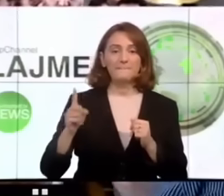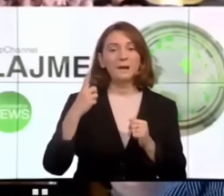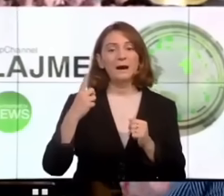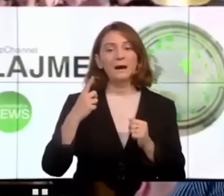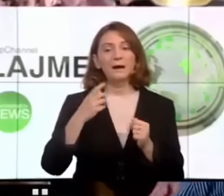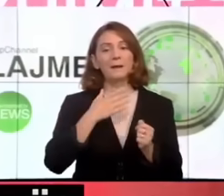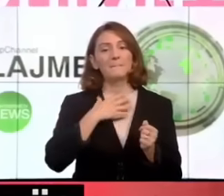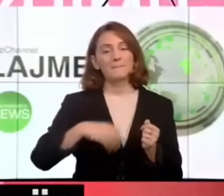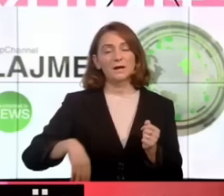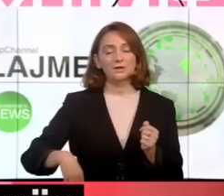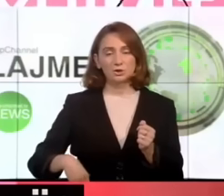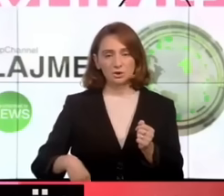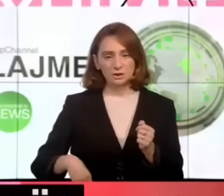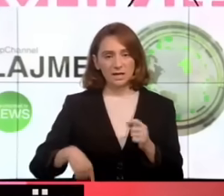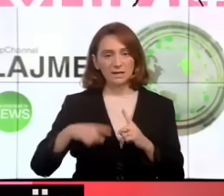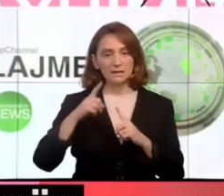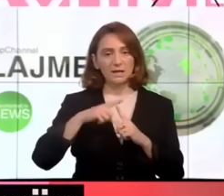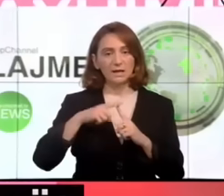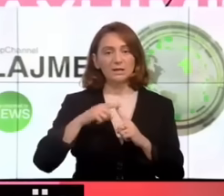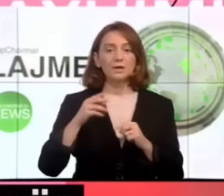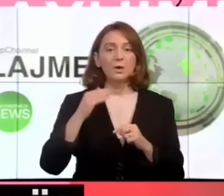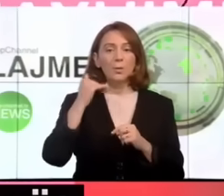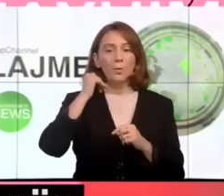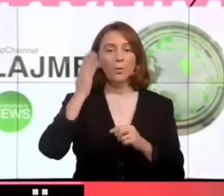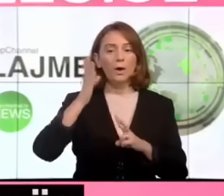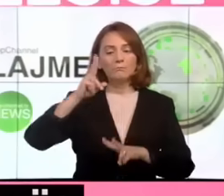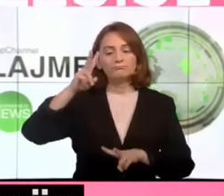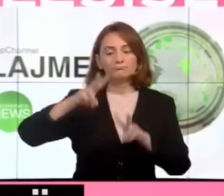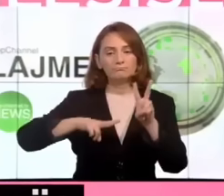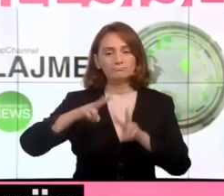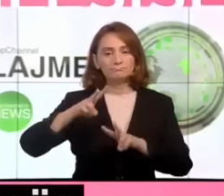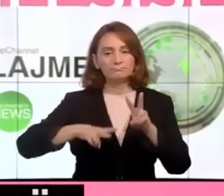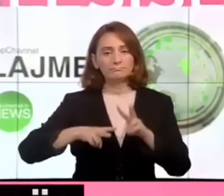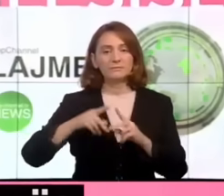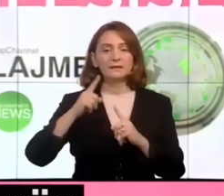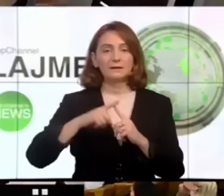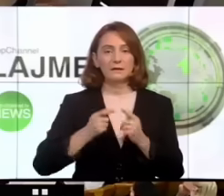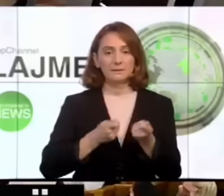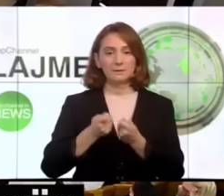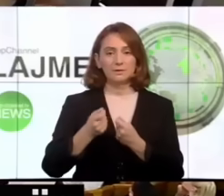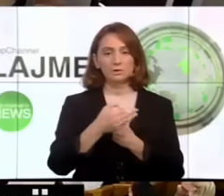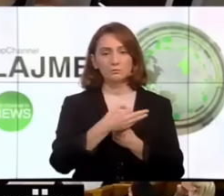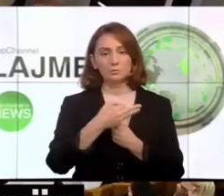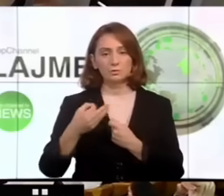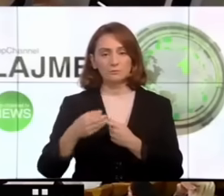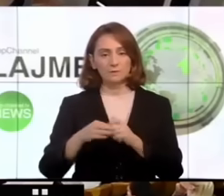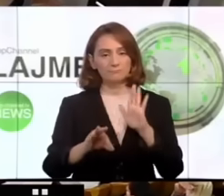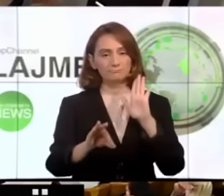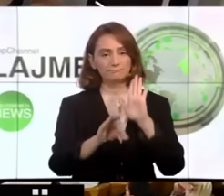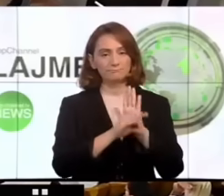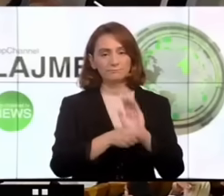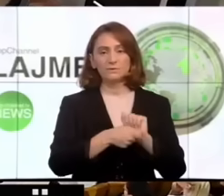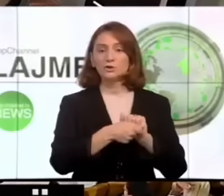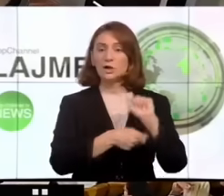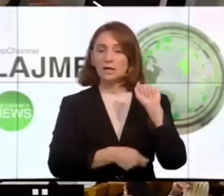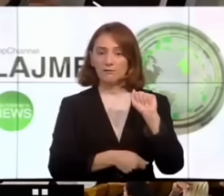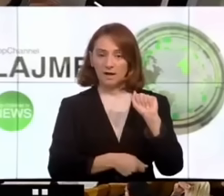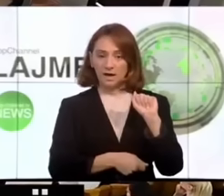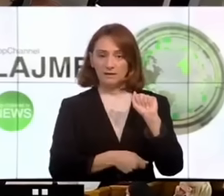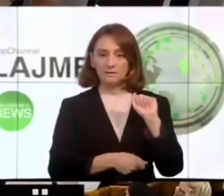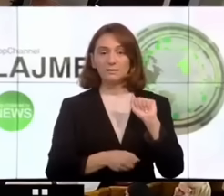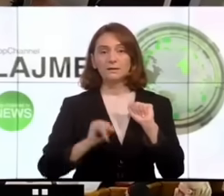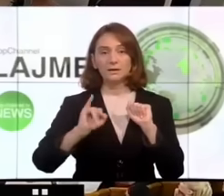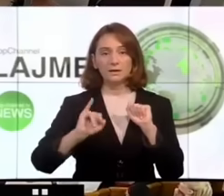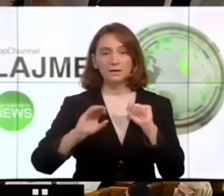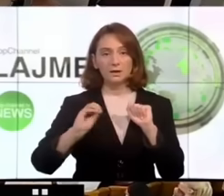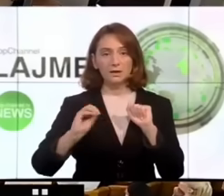vend e cila certifikohet nga një kompani e huaj për menaxhimin e punëve të qytetit. Urime për një super vlerësim me